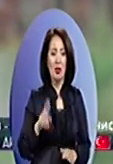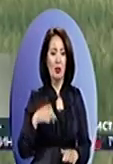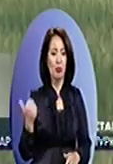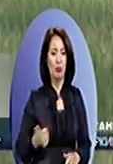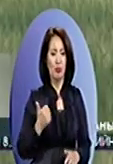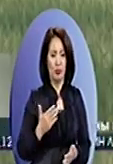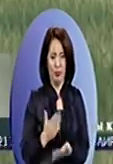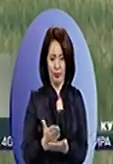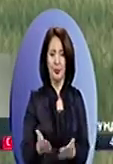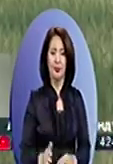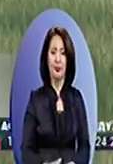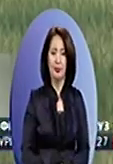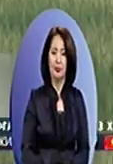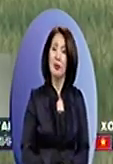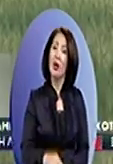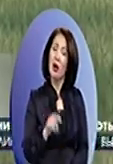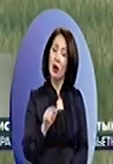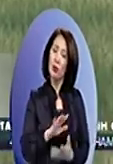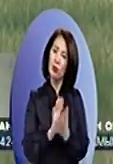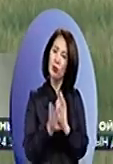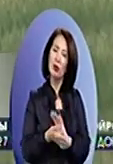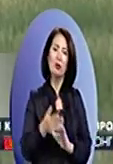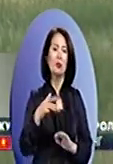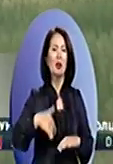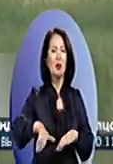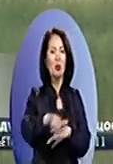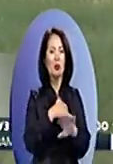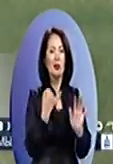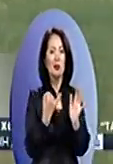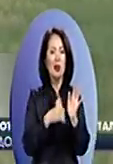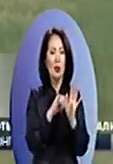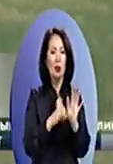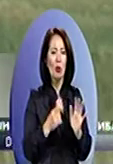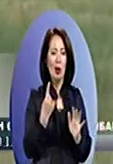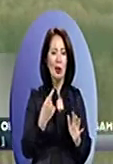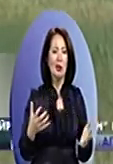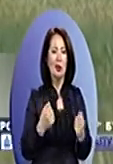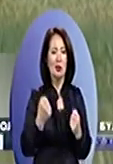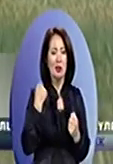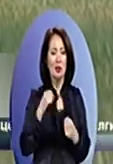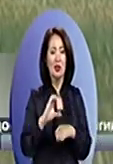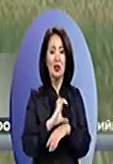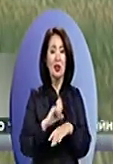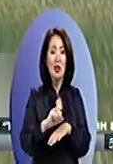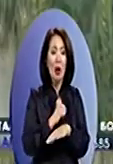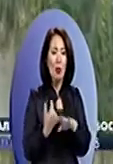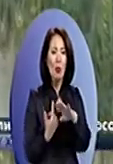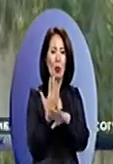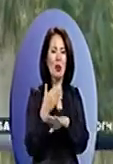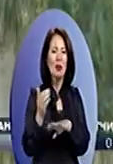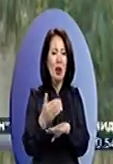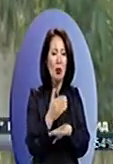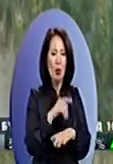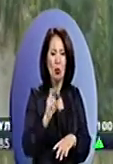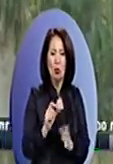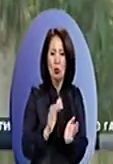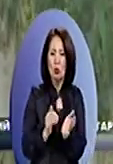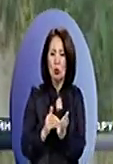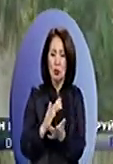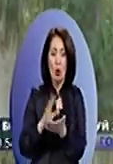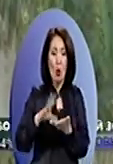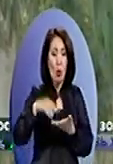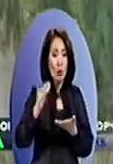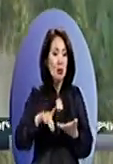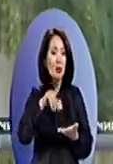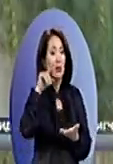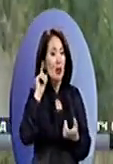бүрдсэн. Харин манай улсын ургацын 60 орчим хувийг дангаар авдаг Сэлэнг аймгийн хувьд ургац сураалтын ажилд хүн хүч дутмаг байгаа учраас оюутан